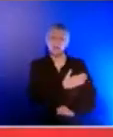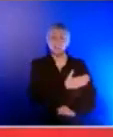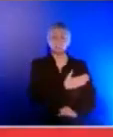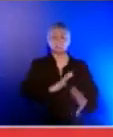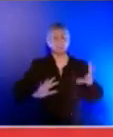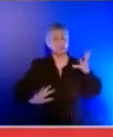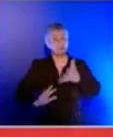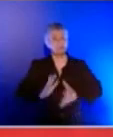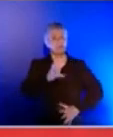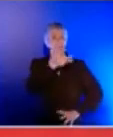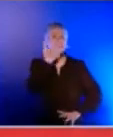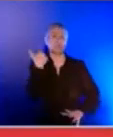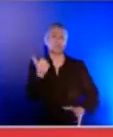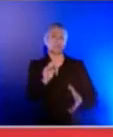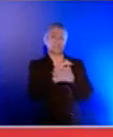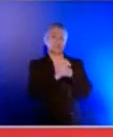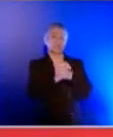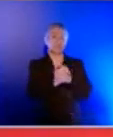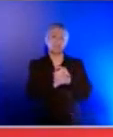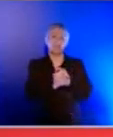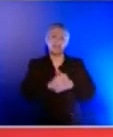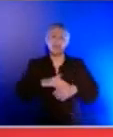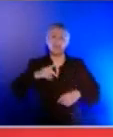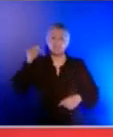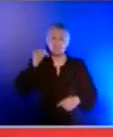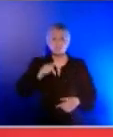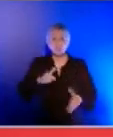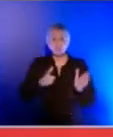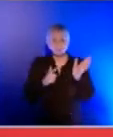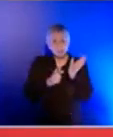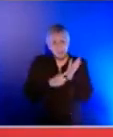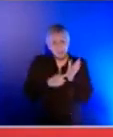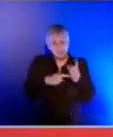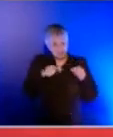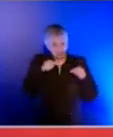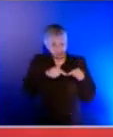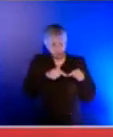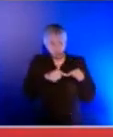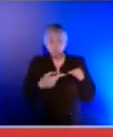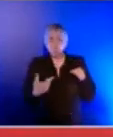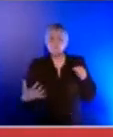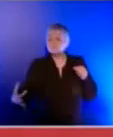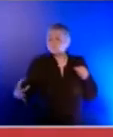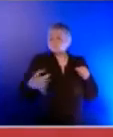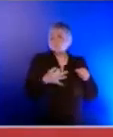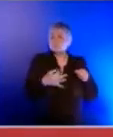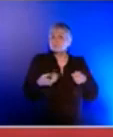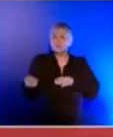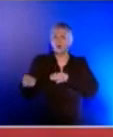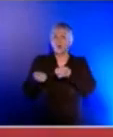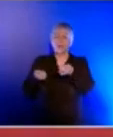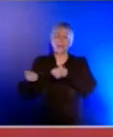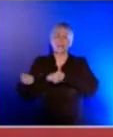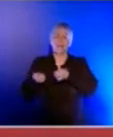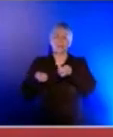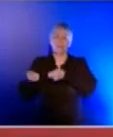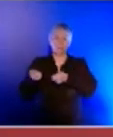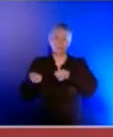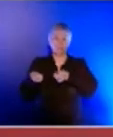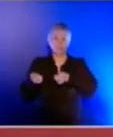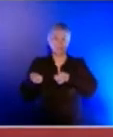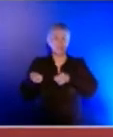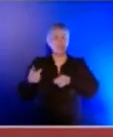των λαϊκών συμφερόντων, με την οργανωτική του δύναμη. Αυτά τα δύο χρόνια, συντρόφισσες και σύντροφοι, φίλες και φίλοι, έχουν γίνει πολλά σε